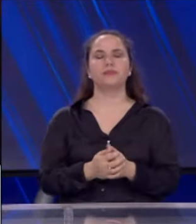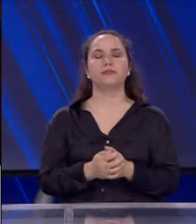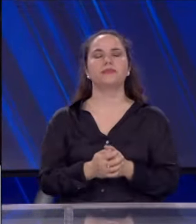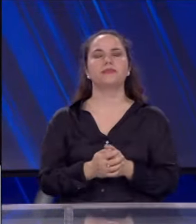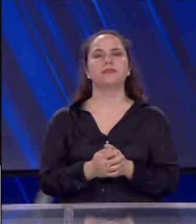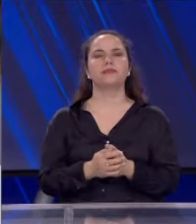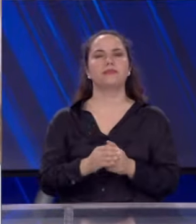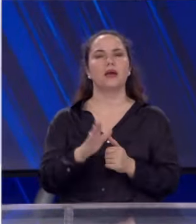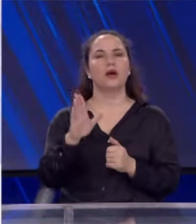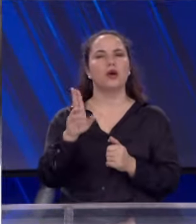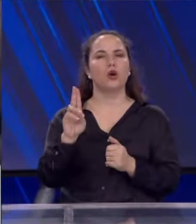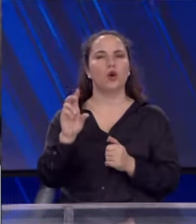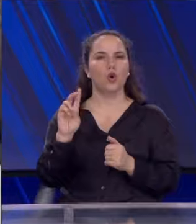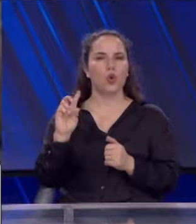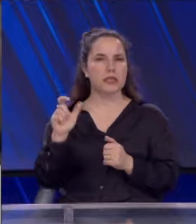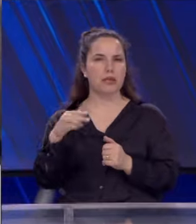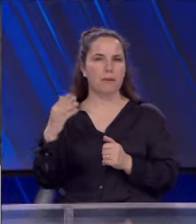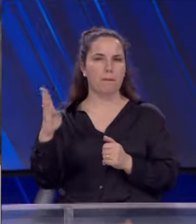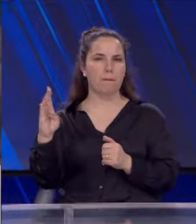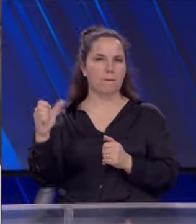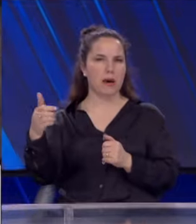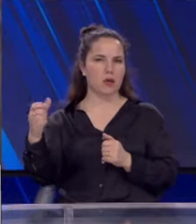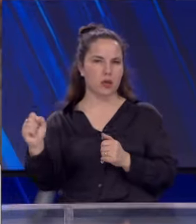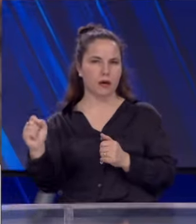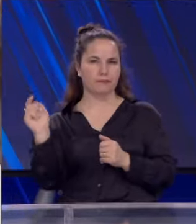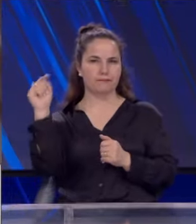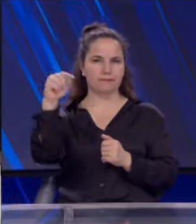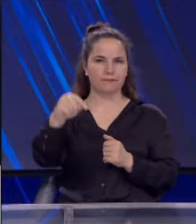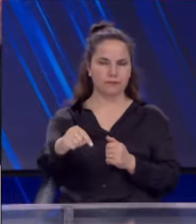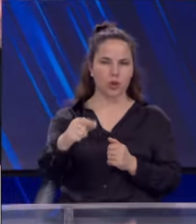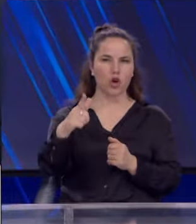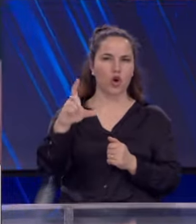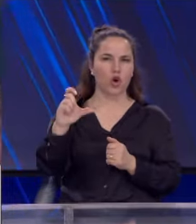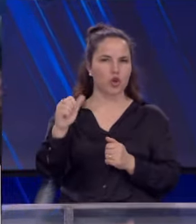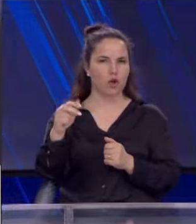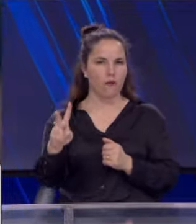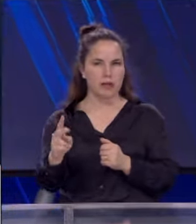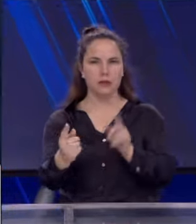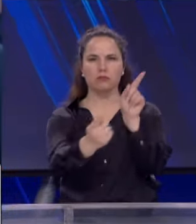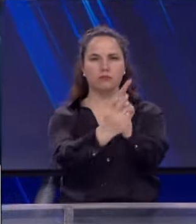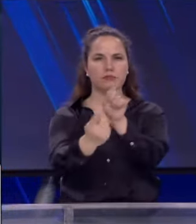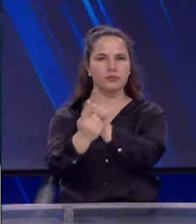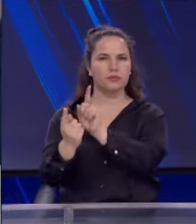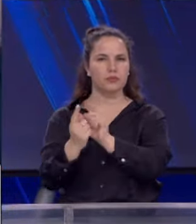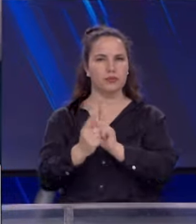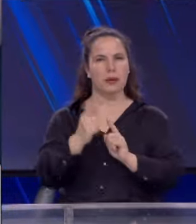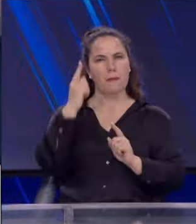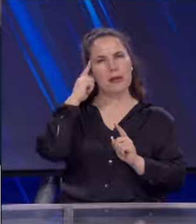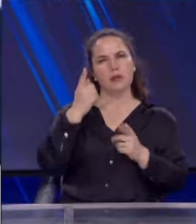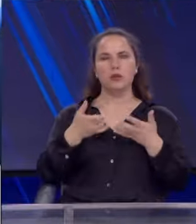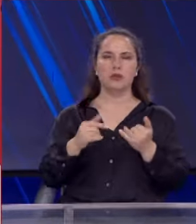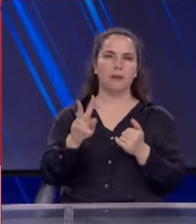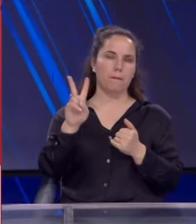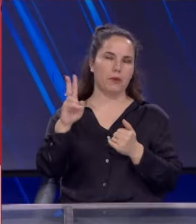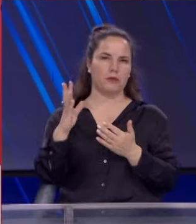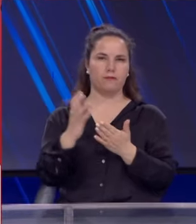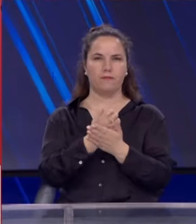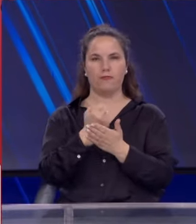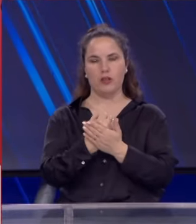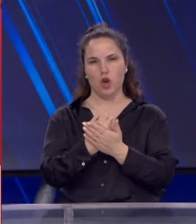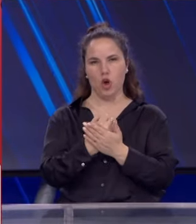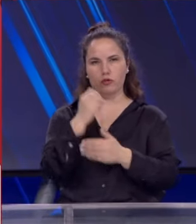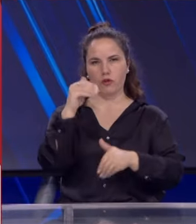Lulzim Basha ka nisur procesin e zgjedhjes së kryetarëve të DEG-ve, forcës politike që drejton prekurikut vitit kaluar. Nga Roskoveci e Patosi, Basha